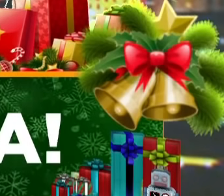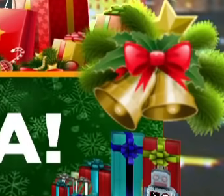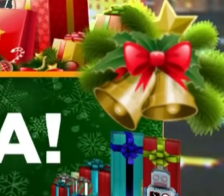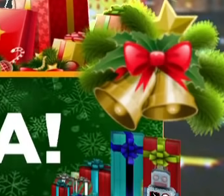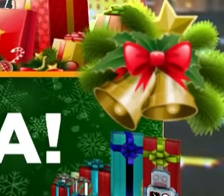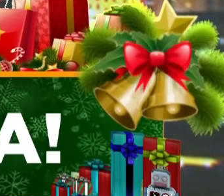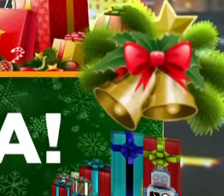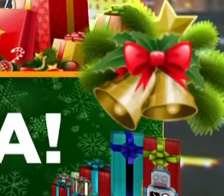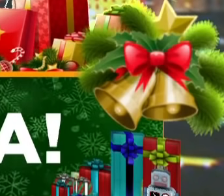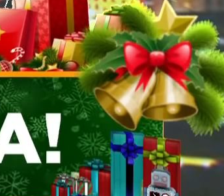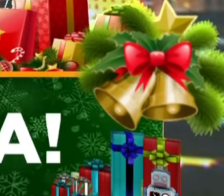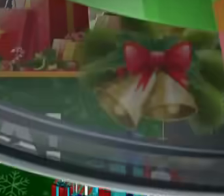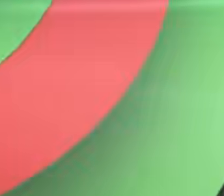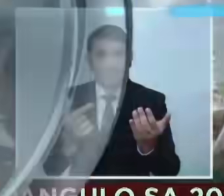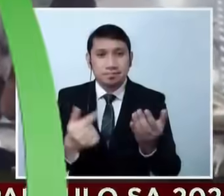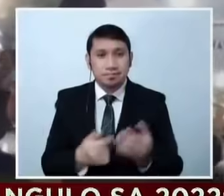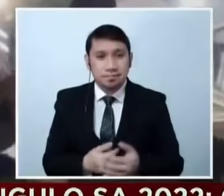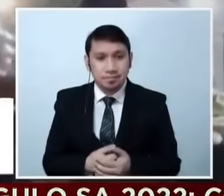Gracie Rutao.